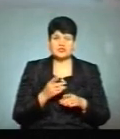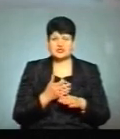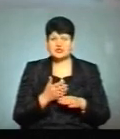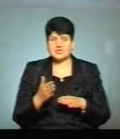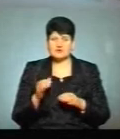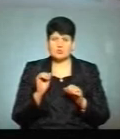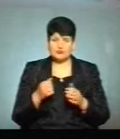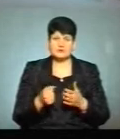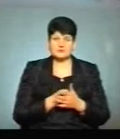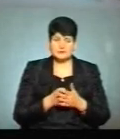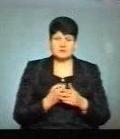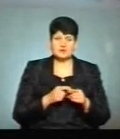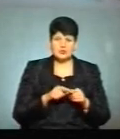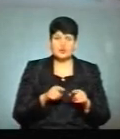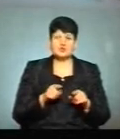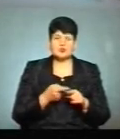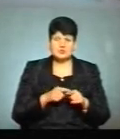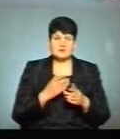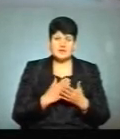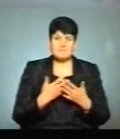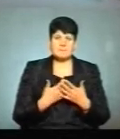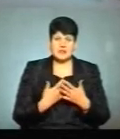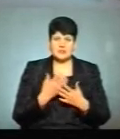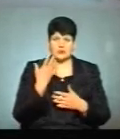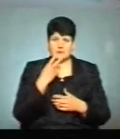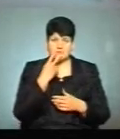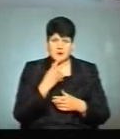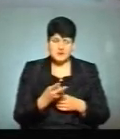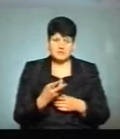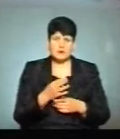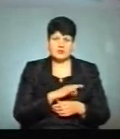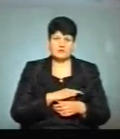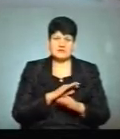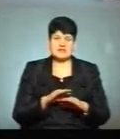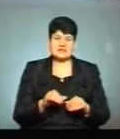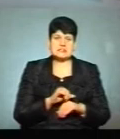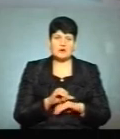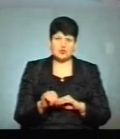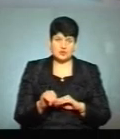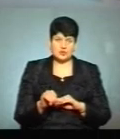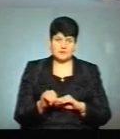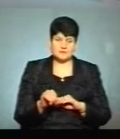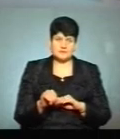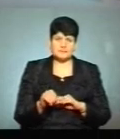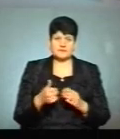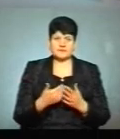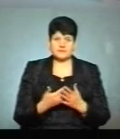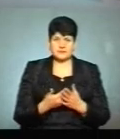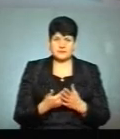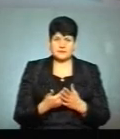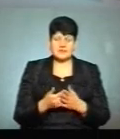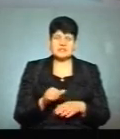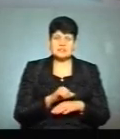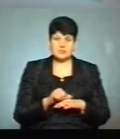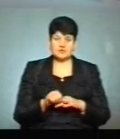можна досягнути. І цьому є приклад, коли ми бачимо, як виховуються діти за кордоном. От, власне, за